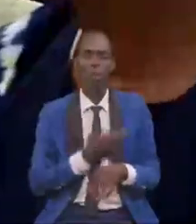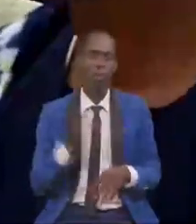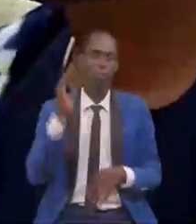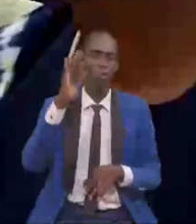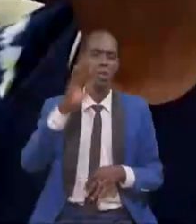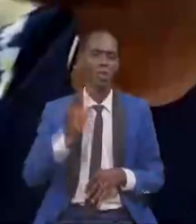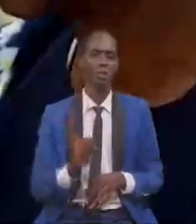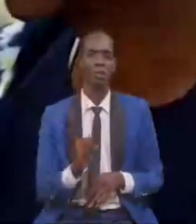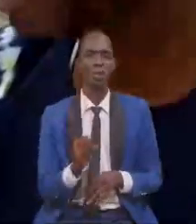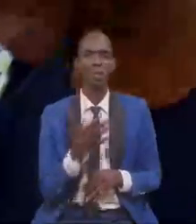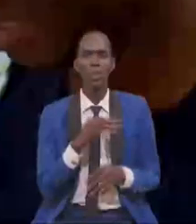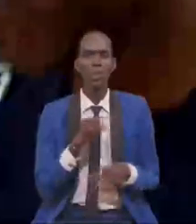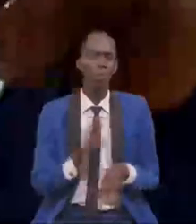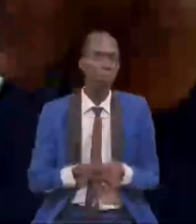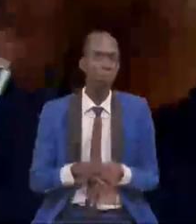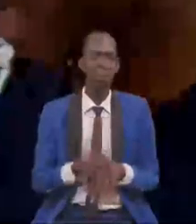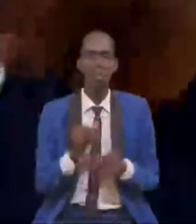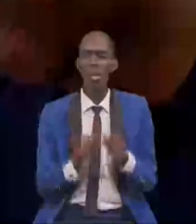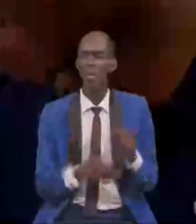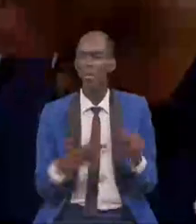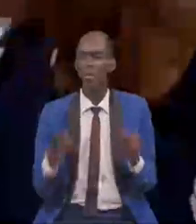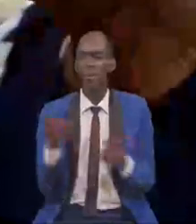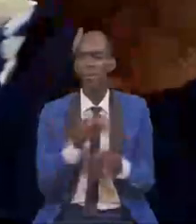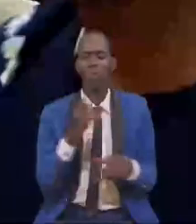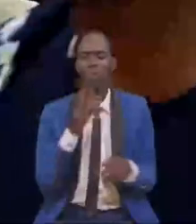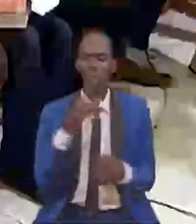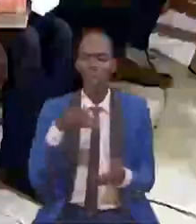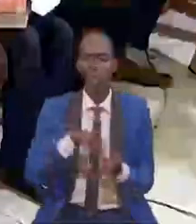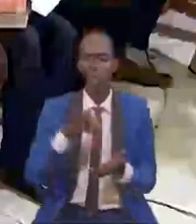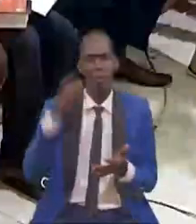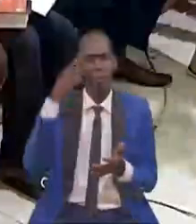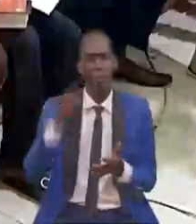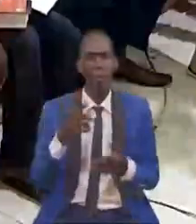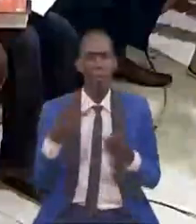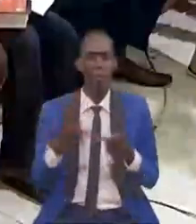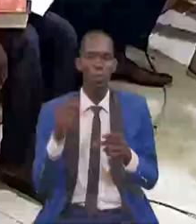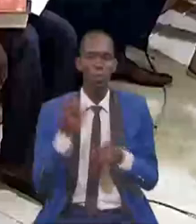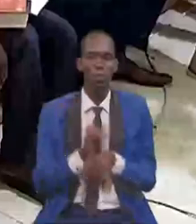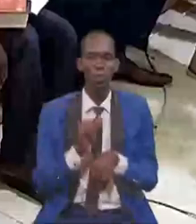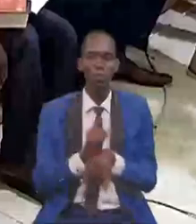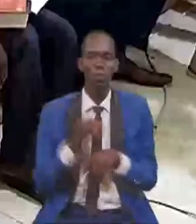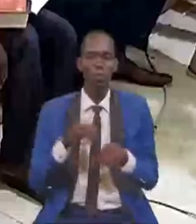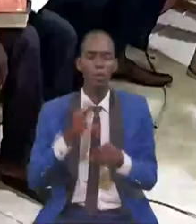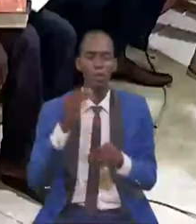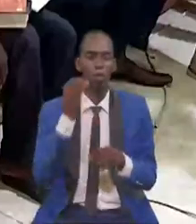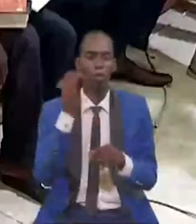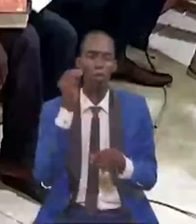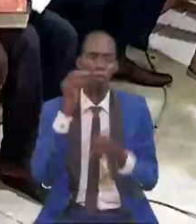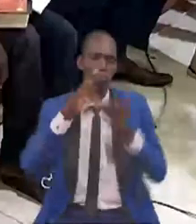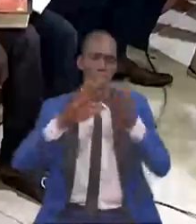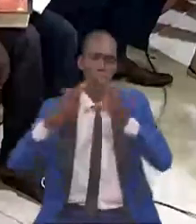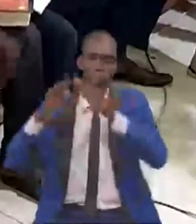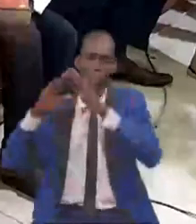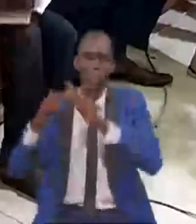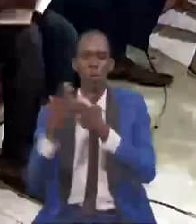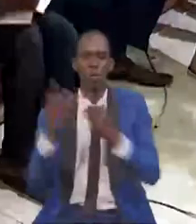dans notre ministère, dans tout ce que vous représentez, dans votre lieu de travail, dans votre communauté, quelque